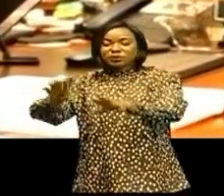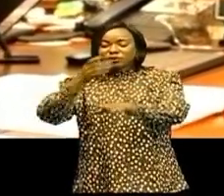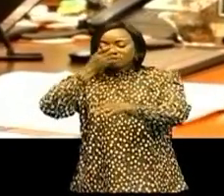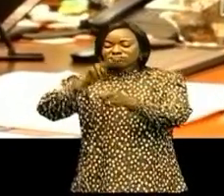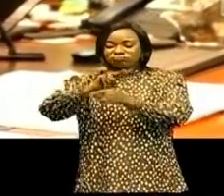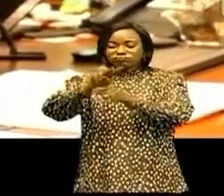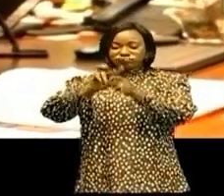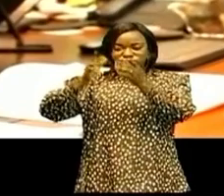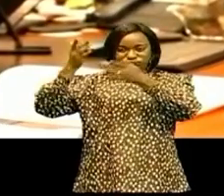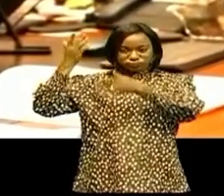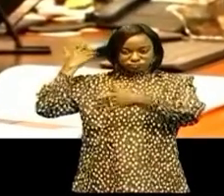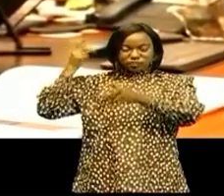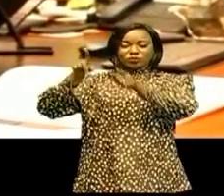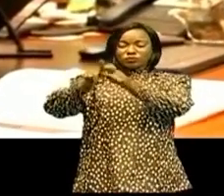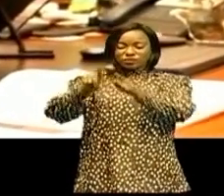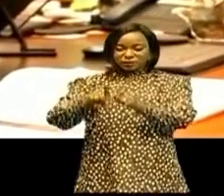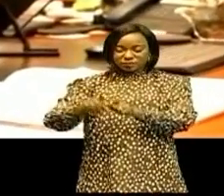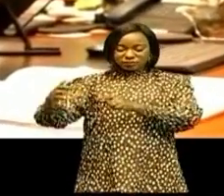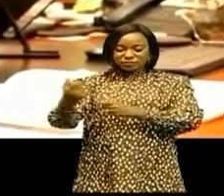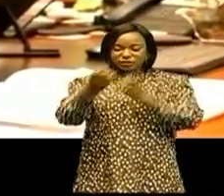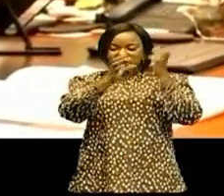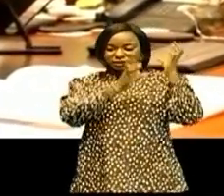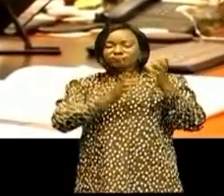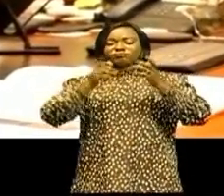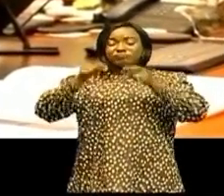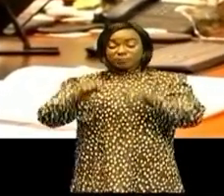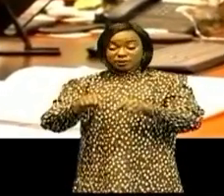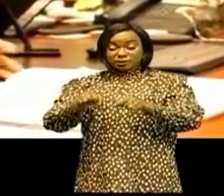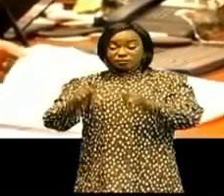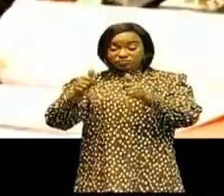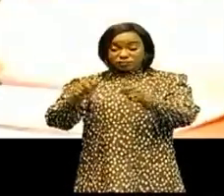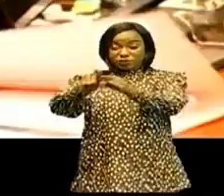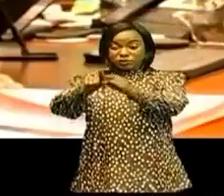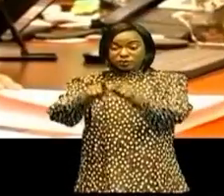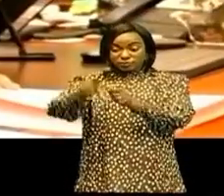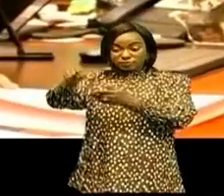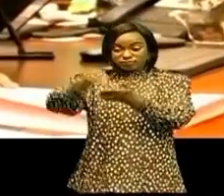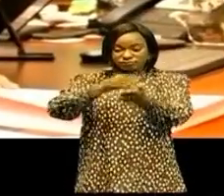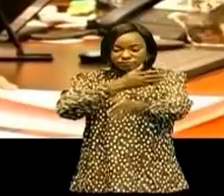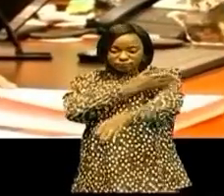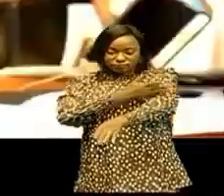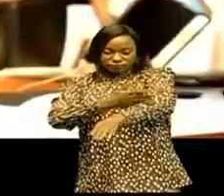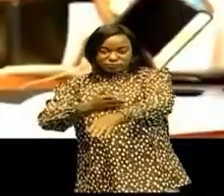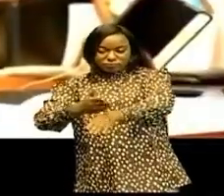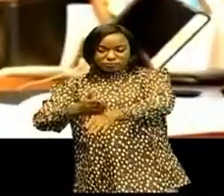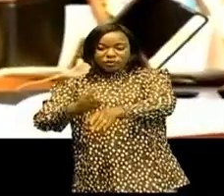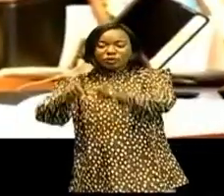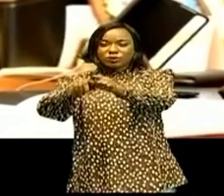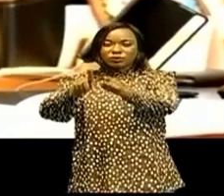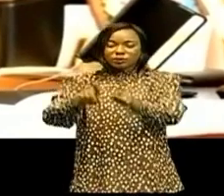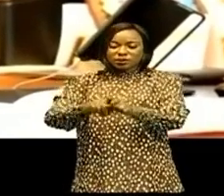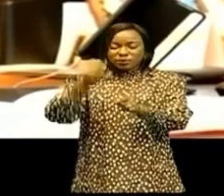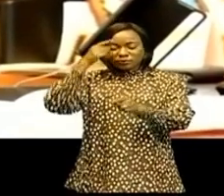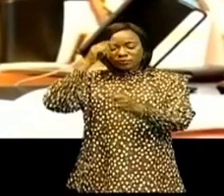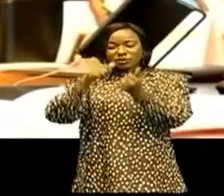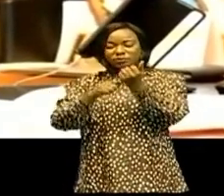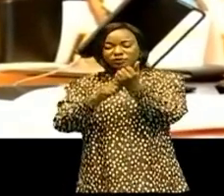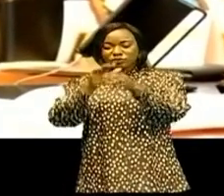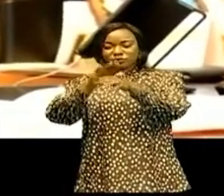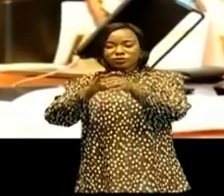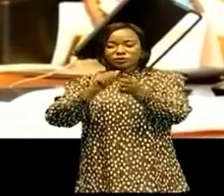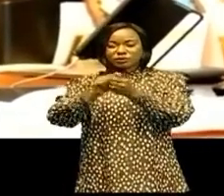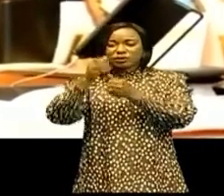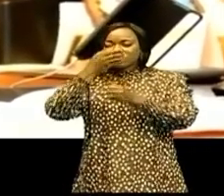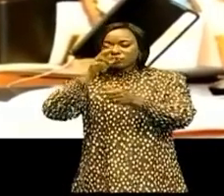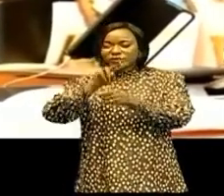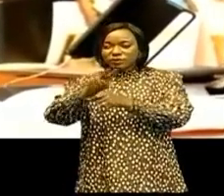amélioration dans la prise en charge des patients a contribué à diminuer sensiblement les taux de létalité.